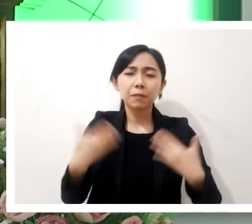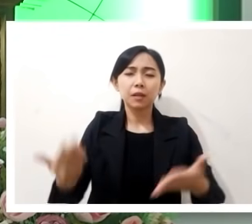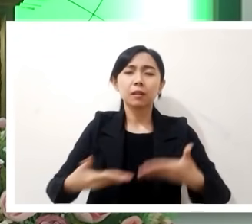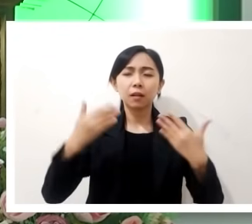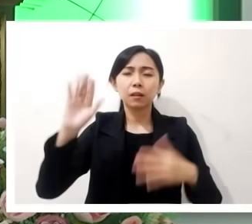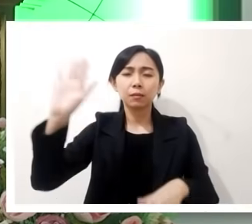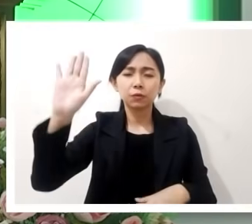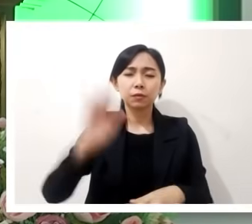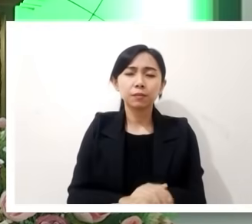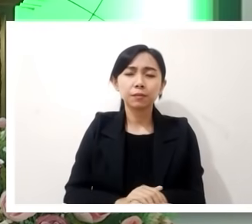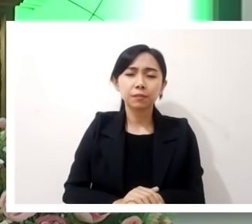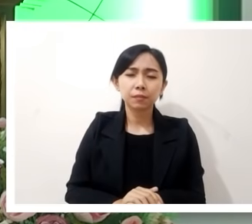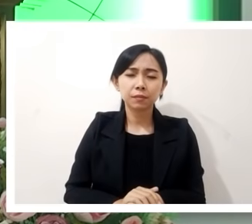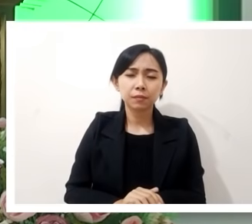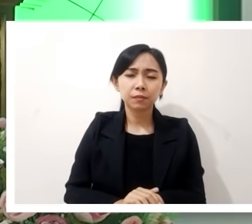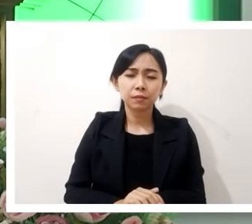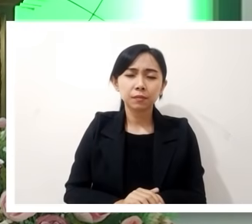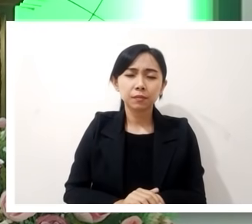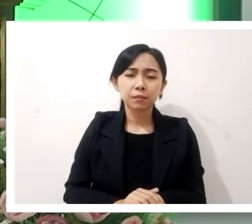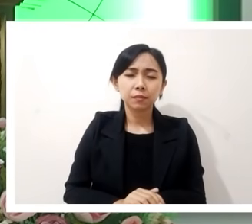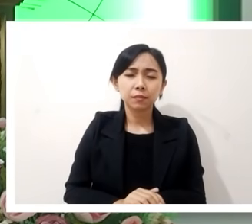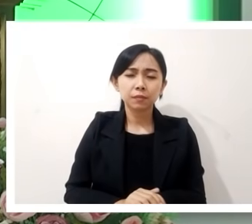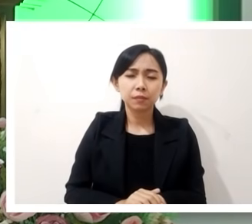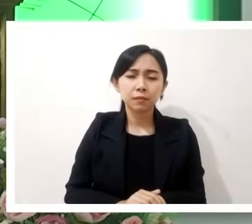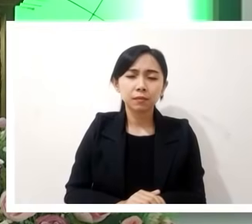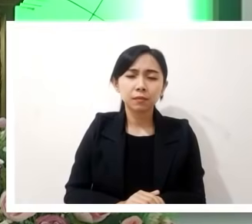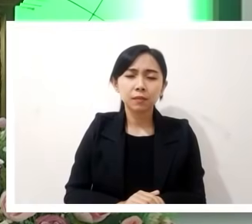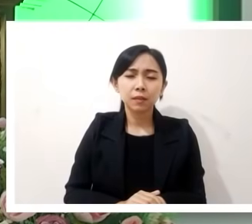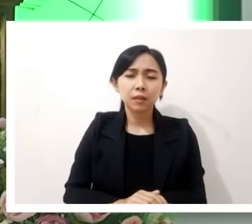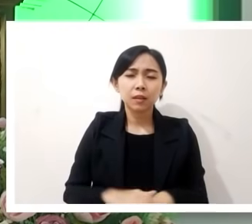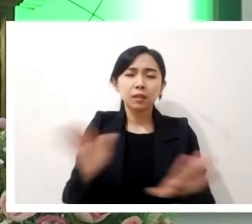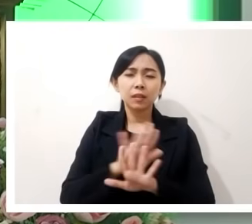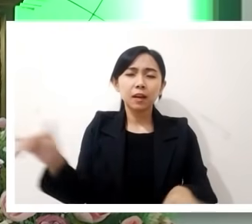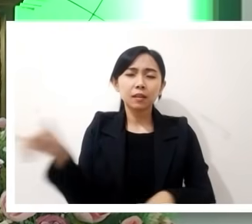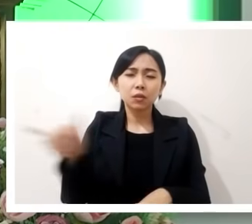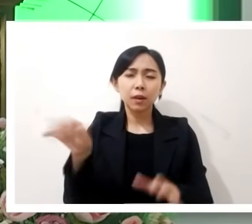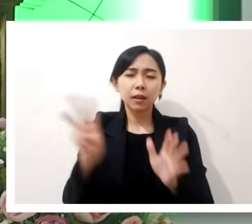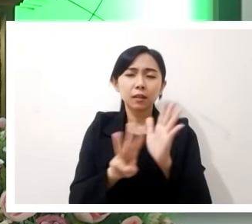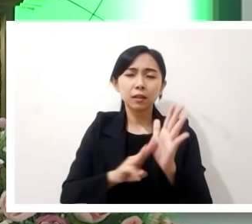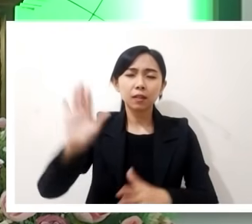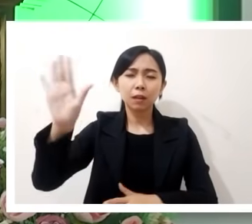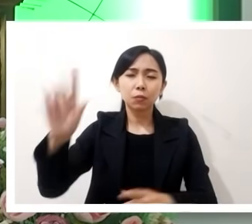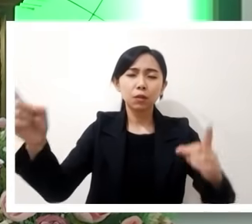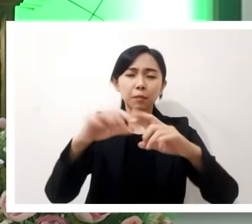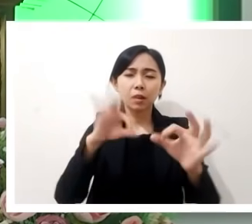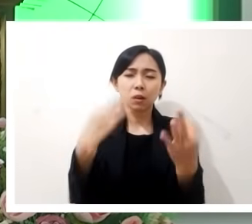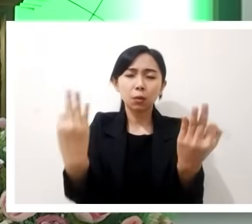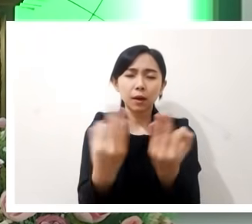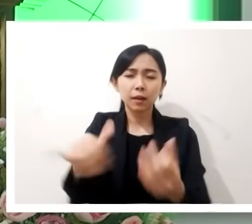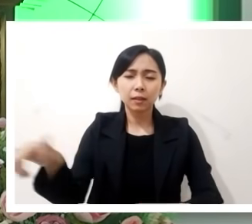hadapan-Mu, yang tak berkenan menurut kehendak-Mu terhadap keluarga maupun sesama kami.